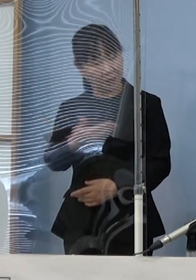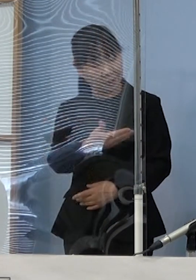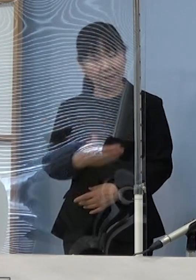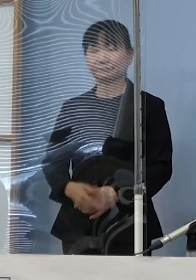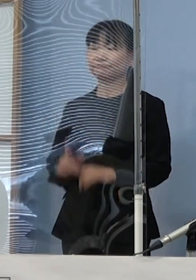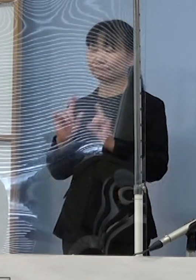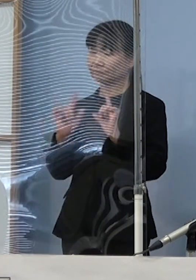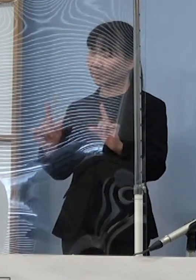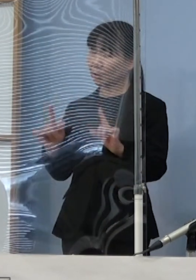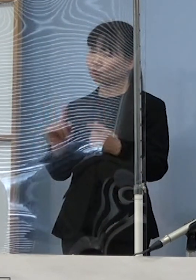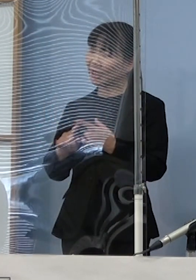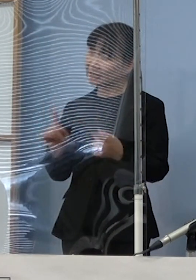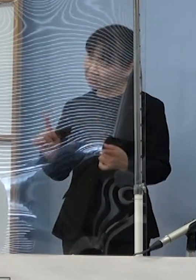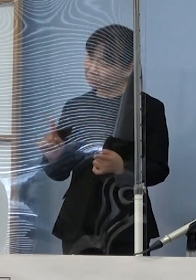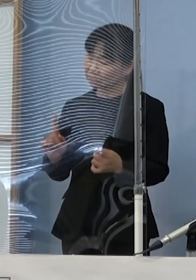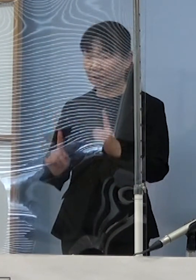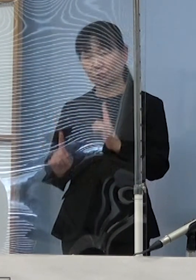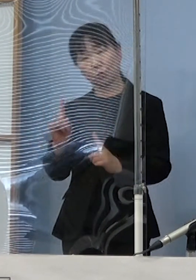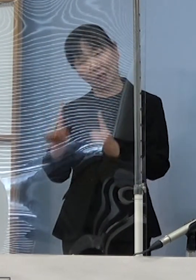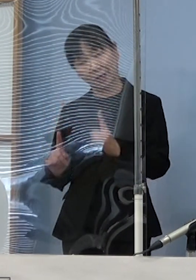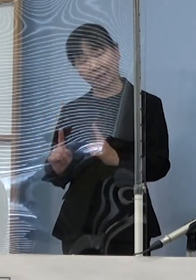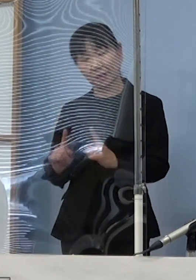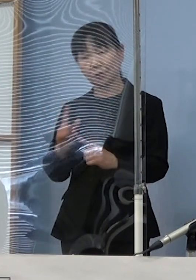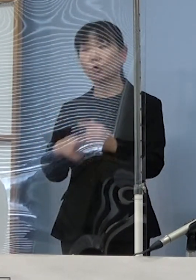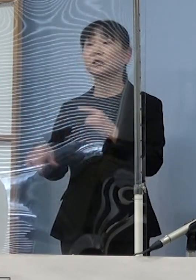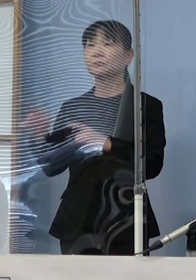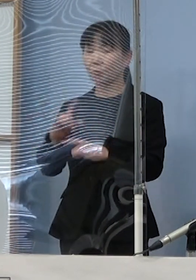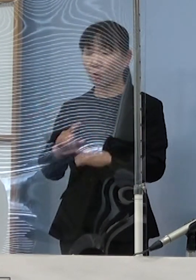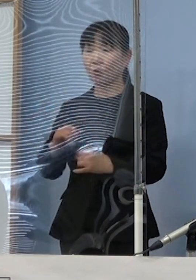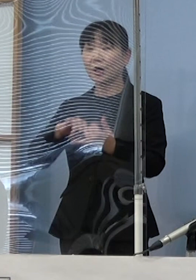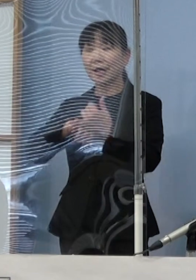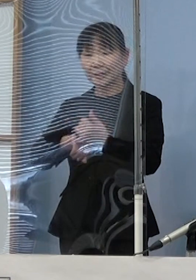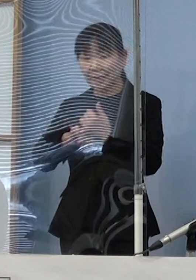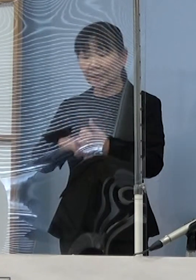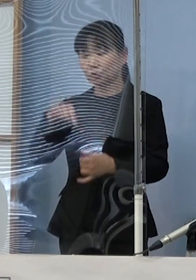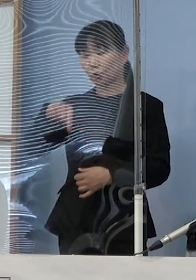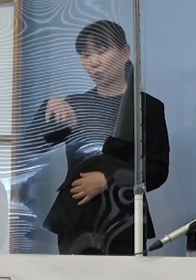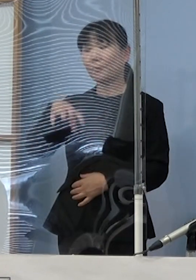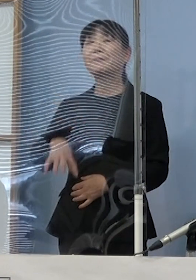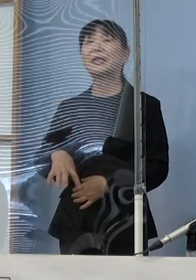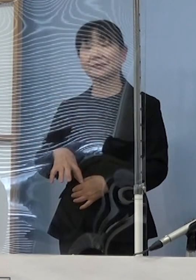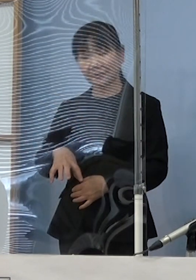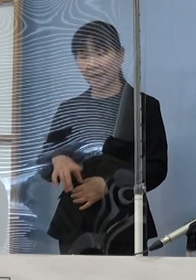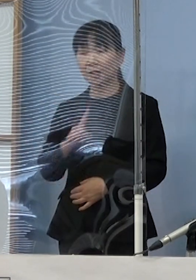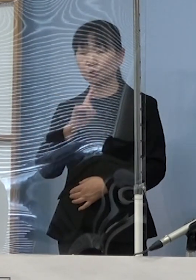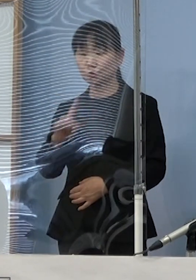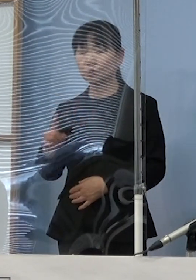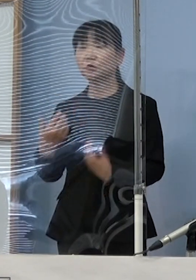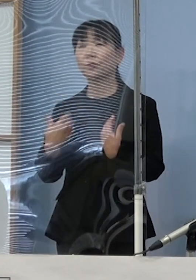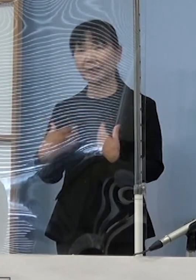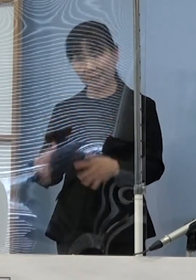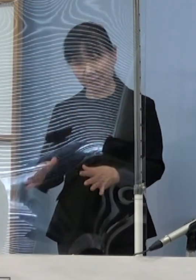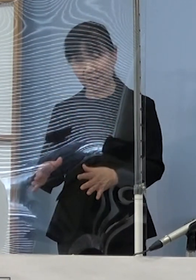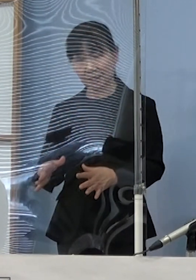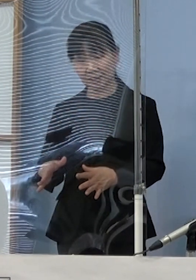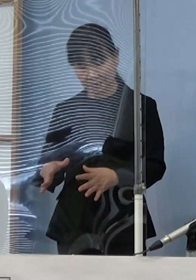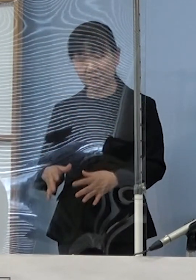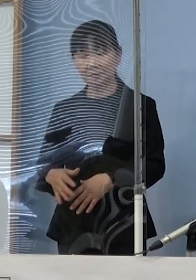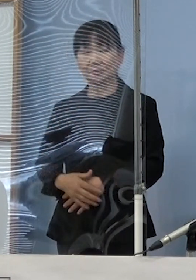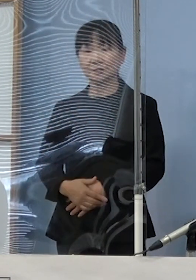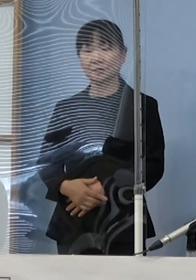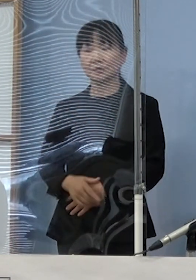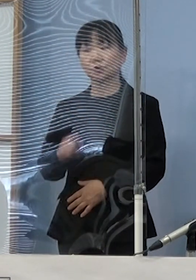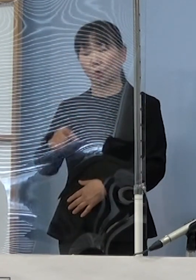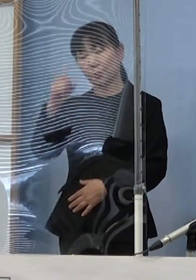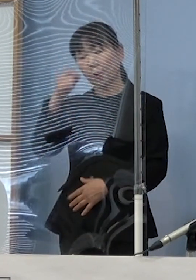ことですが、不適切であったかどうかというよりも、やはり必ずしもこの場面で言う必要はない、その病名を